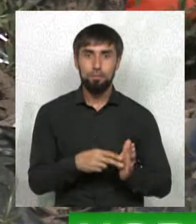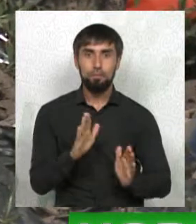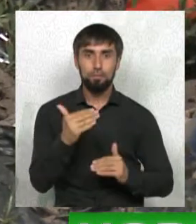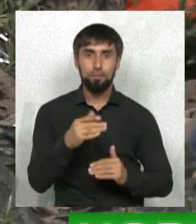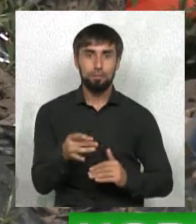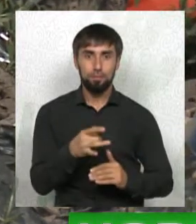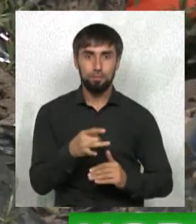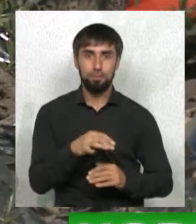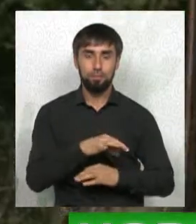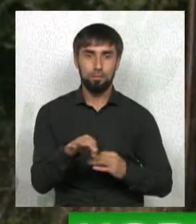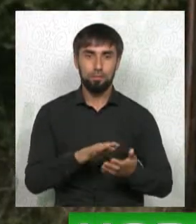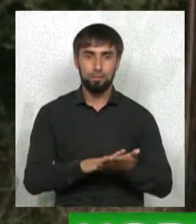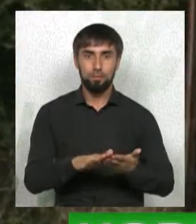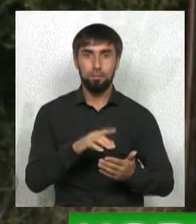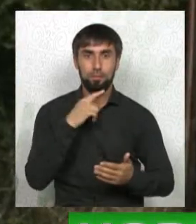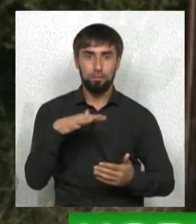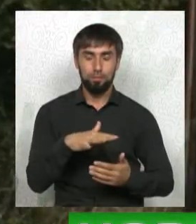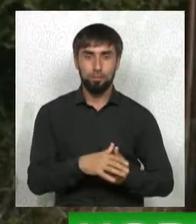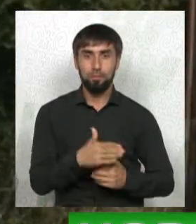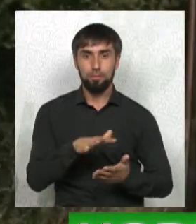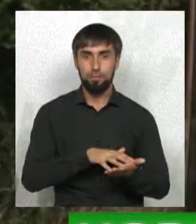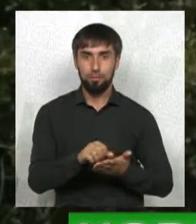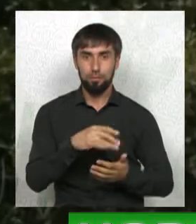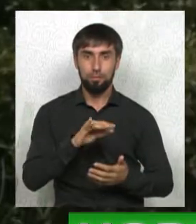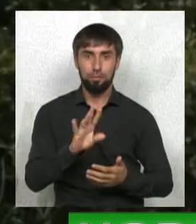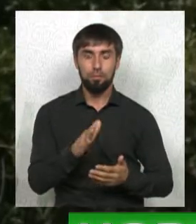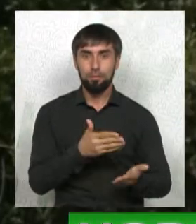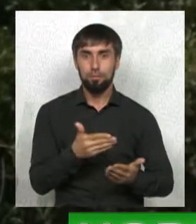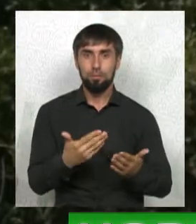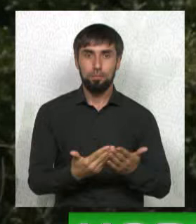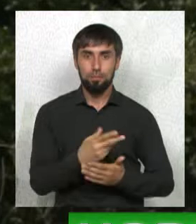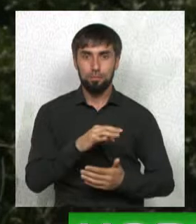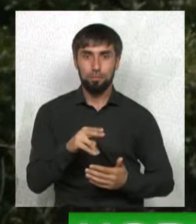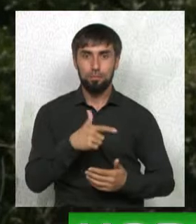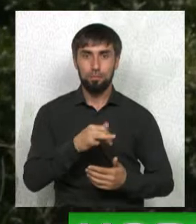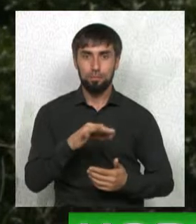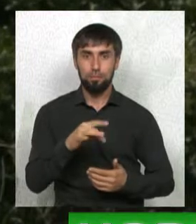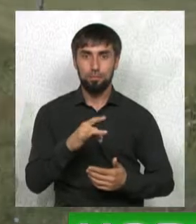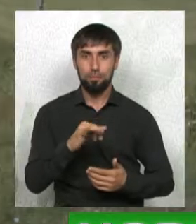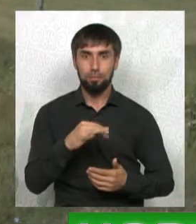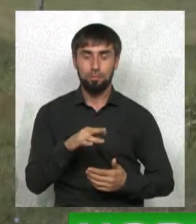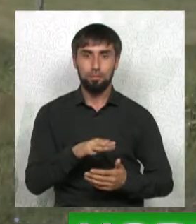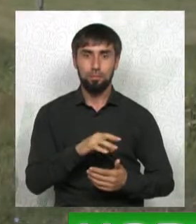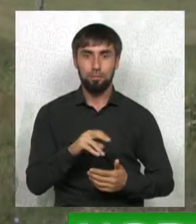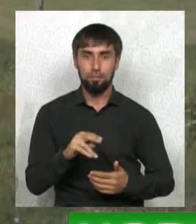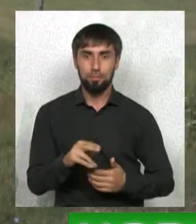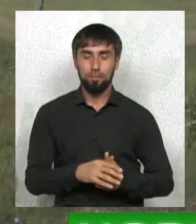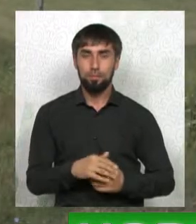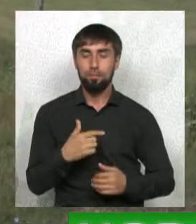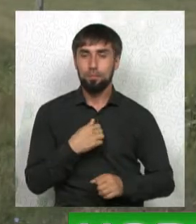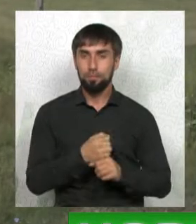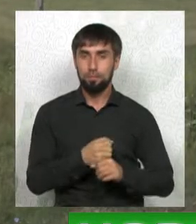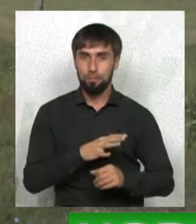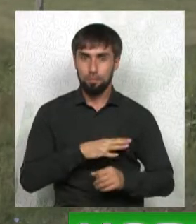рамках регионального проекта «Чистая страна». При ликвидации полигона будут применять новейший метод гидроизоляции отходов. Изначально мы разрабатывали